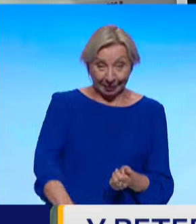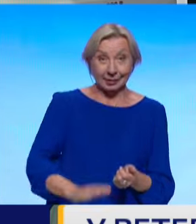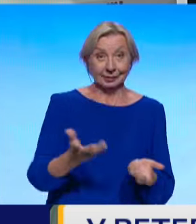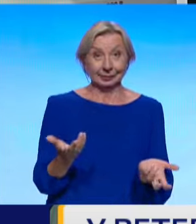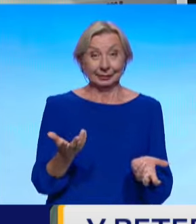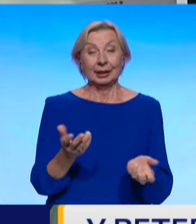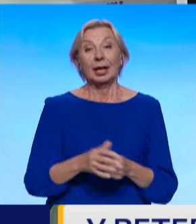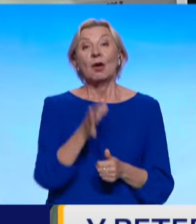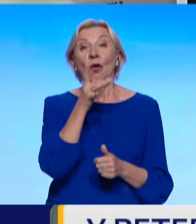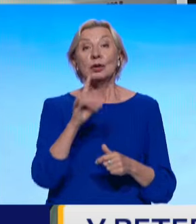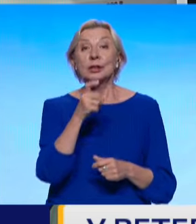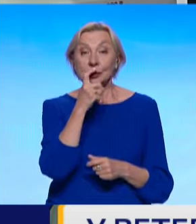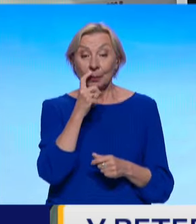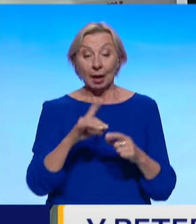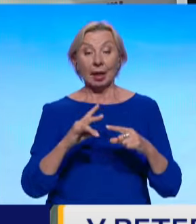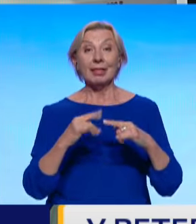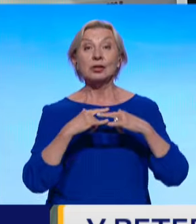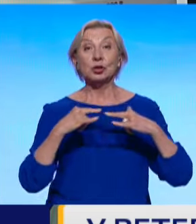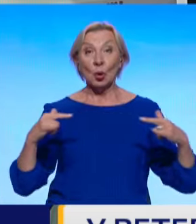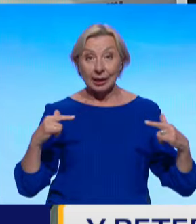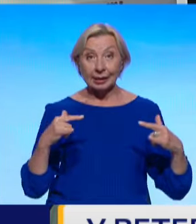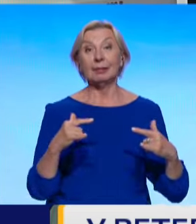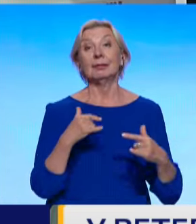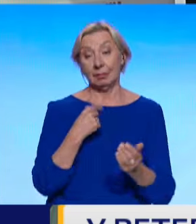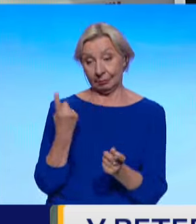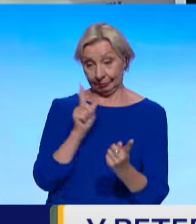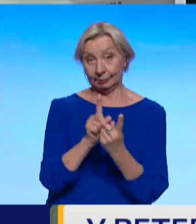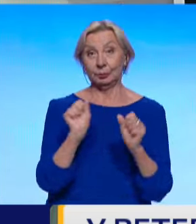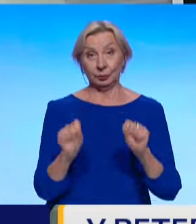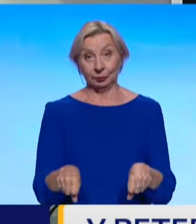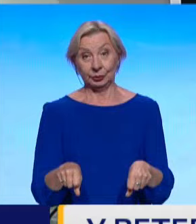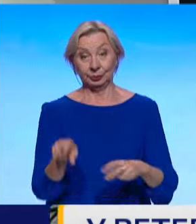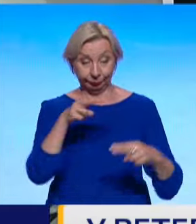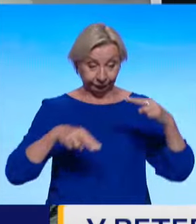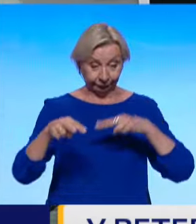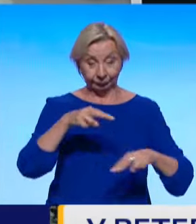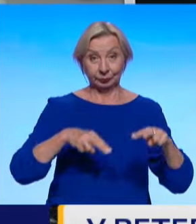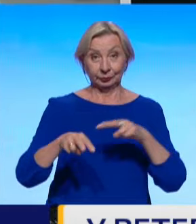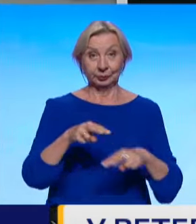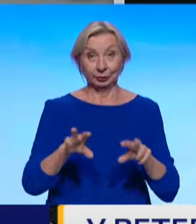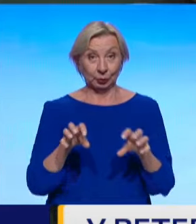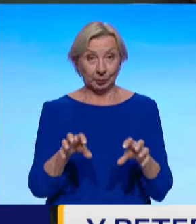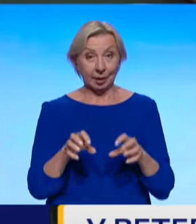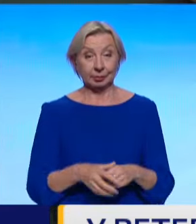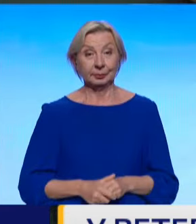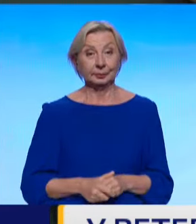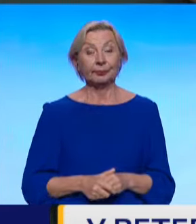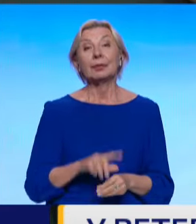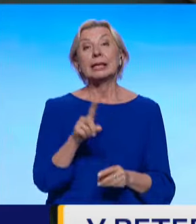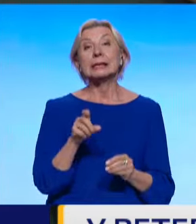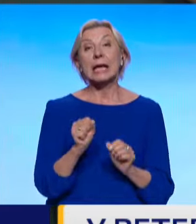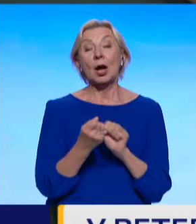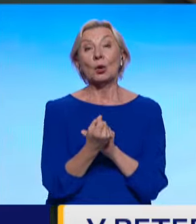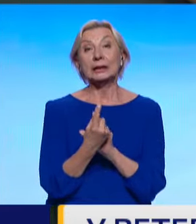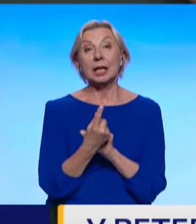на столі. До речі, це мало бути іншим кроком. Тобто, якщо він, я не можу її подивитись так, я прошу, він піднімає її, або я прошу асистент. За 11